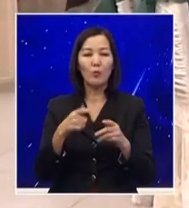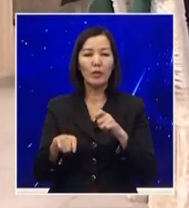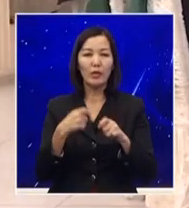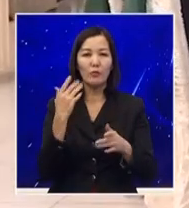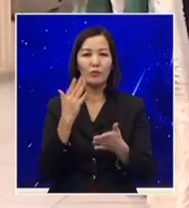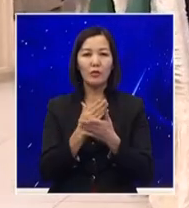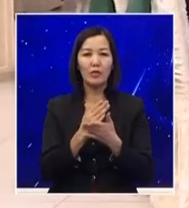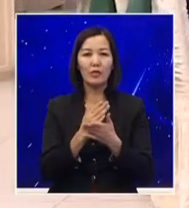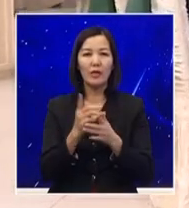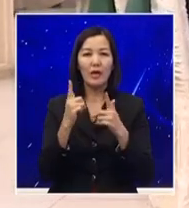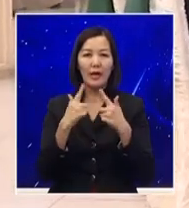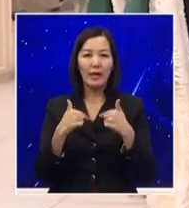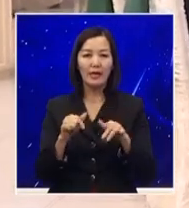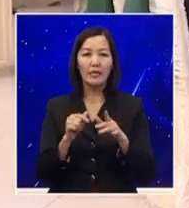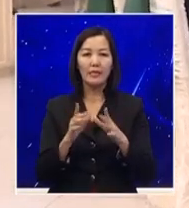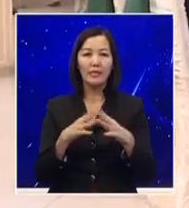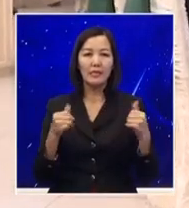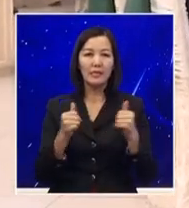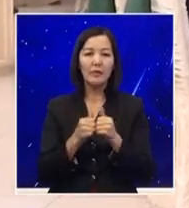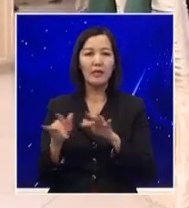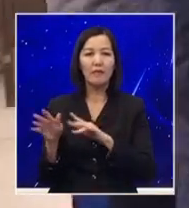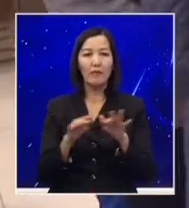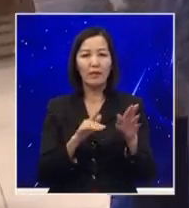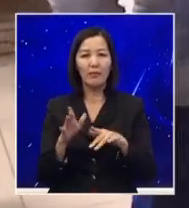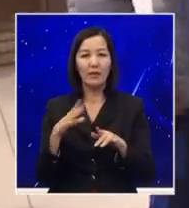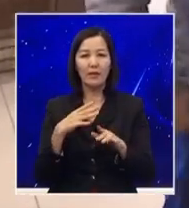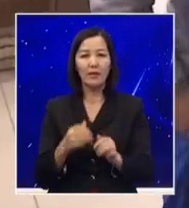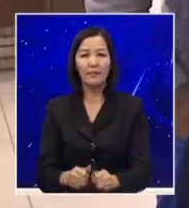Организация семейного массового мероприятия.